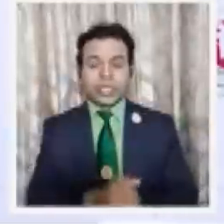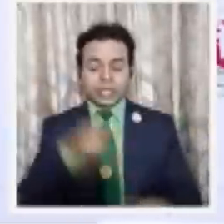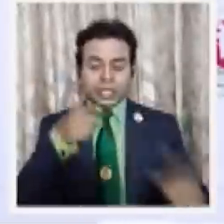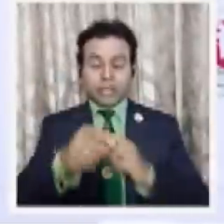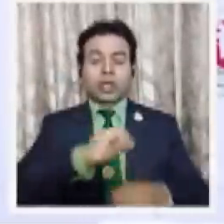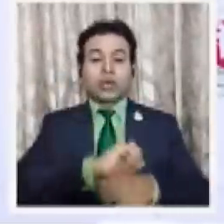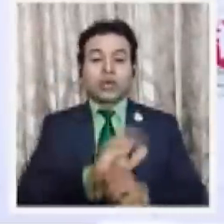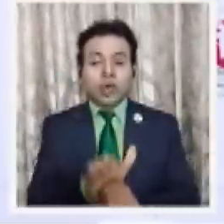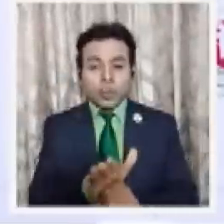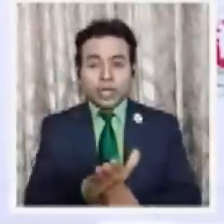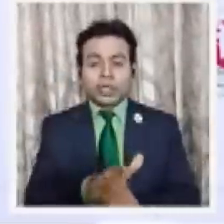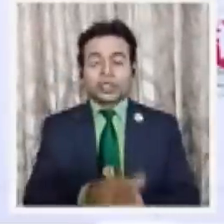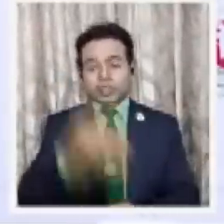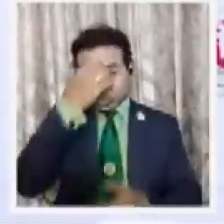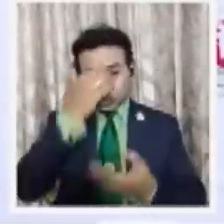1,02,133 জন।